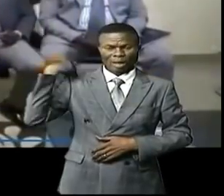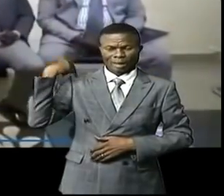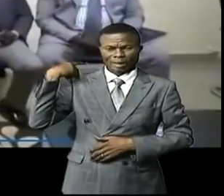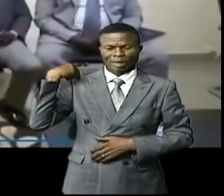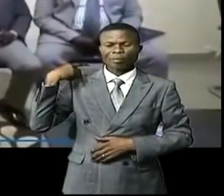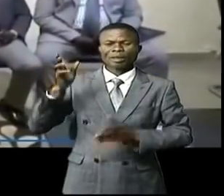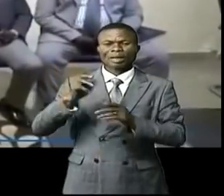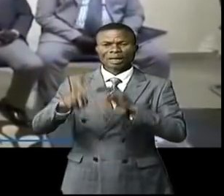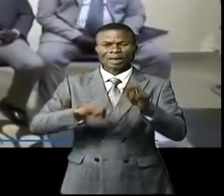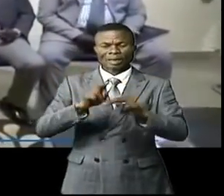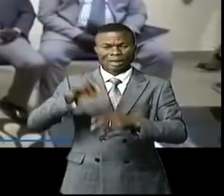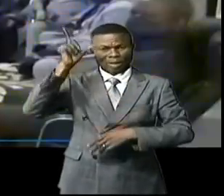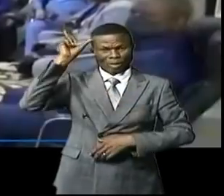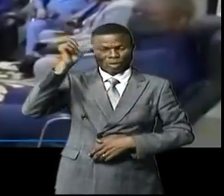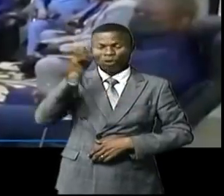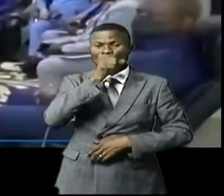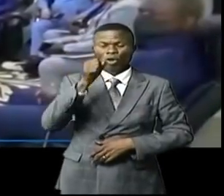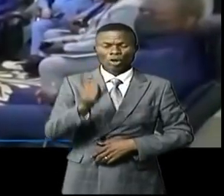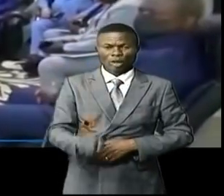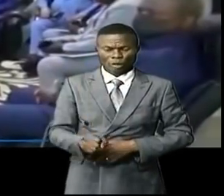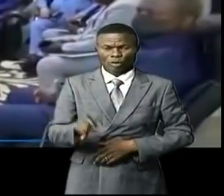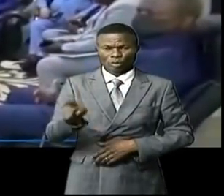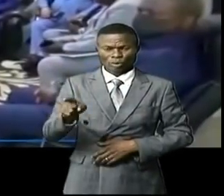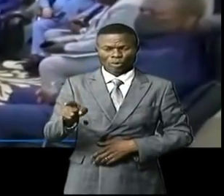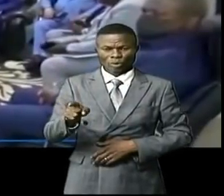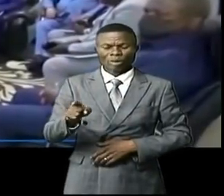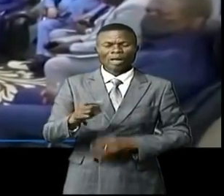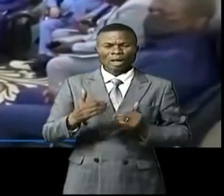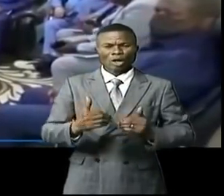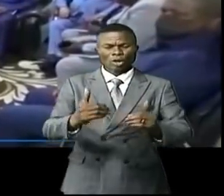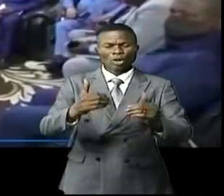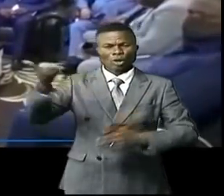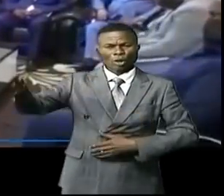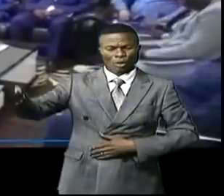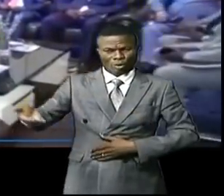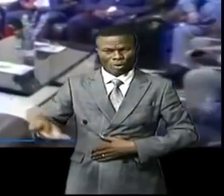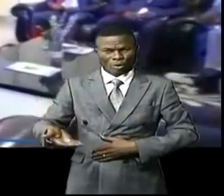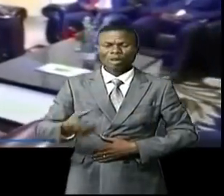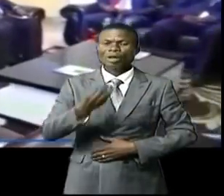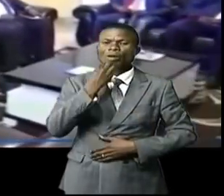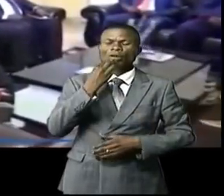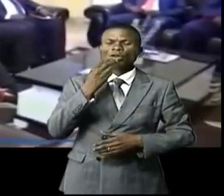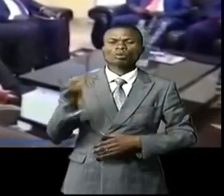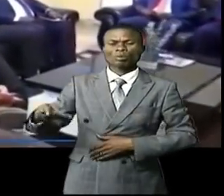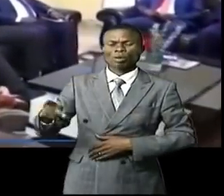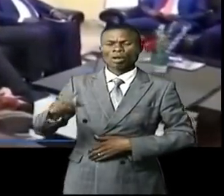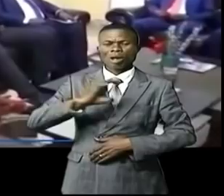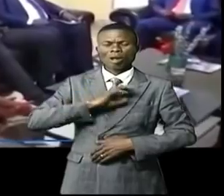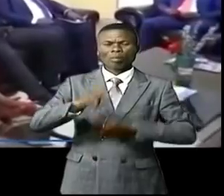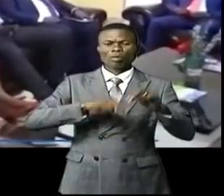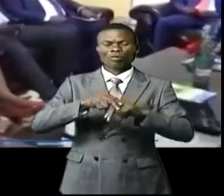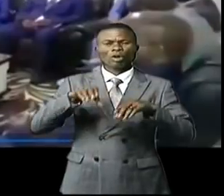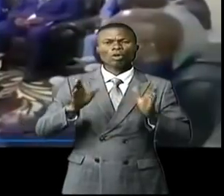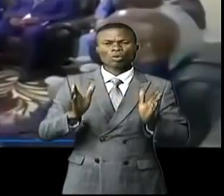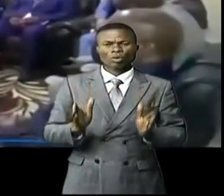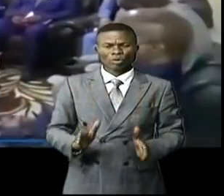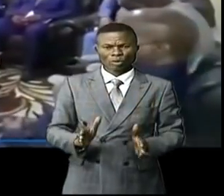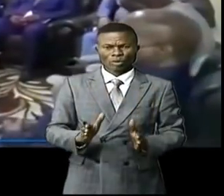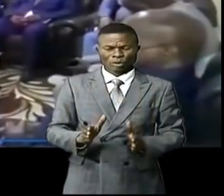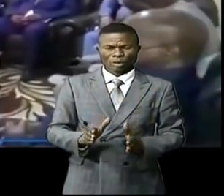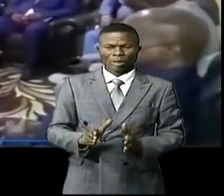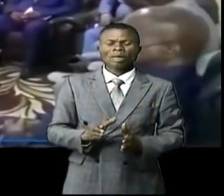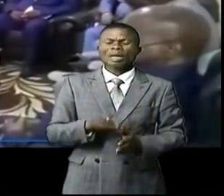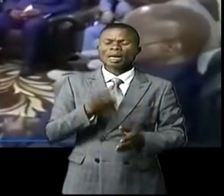auxquels est associé le doyen Célestin Bouy Kabango seront ensuite reçus à l'inspection provinciale de la police nationale congolaise où ils ont eu un